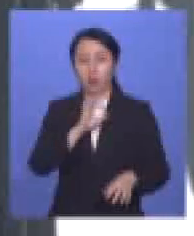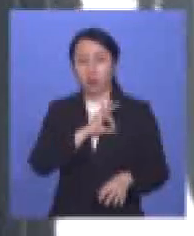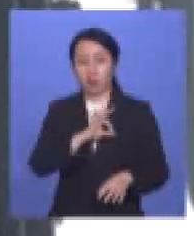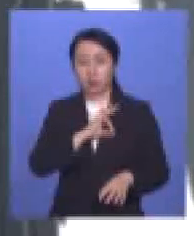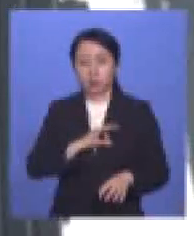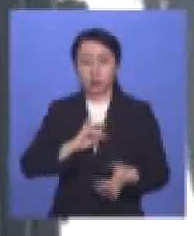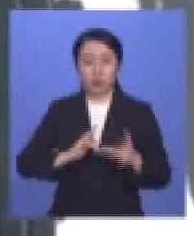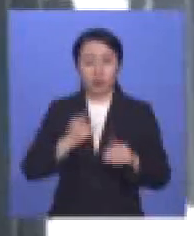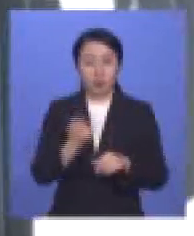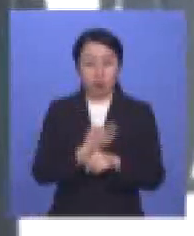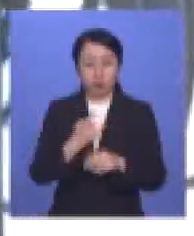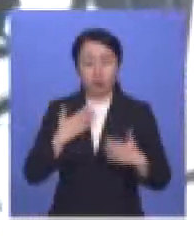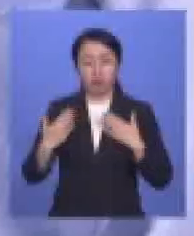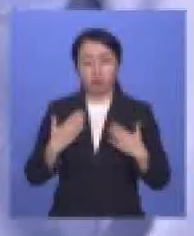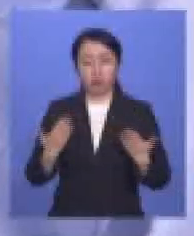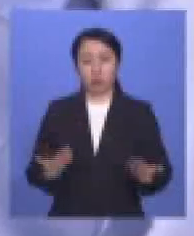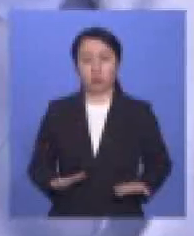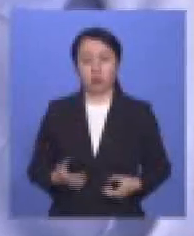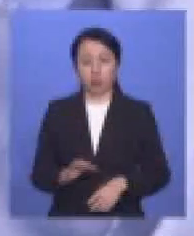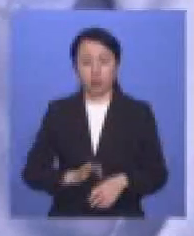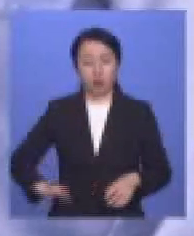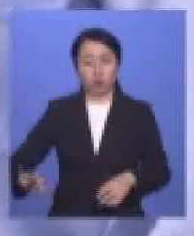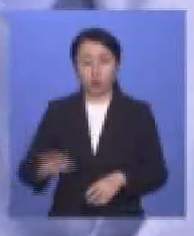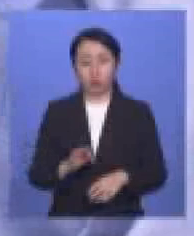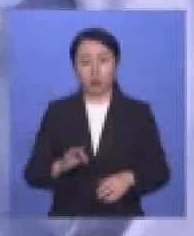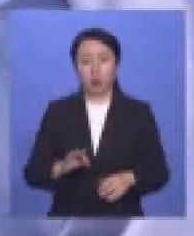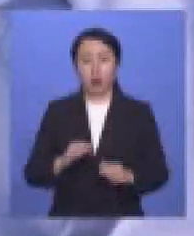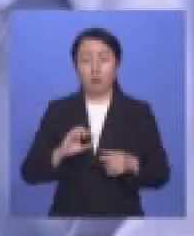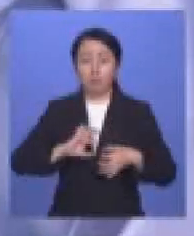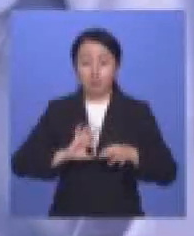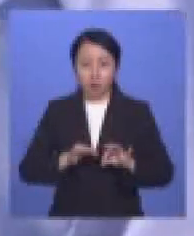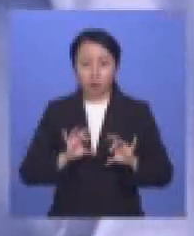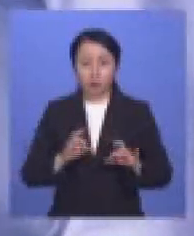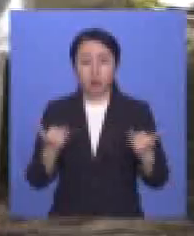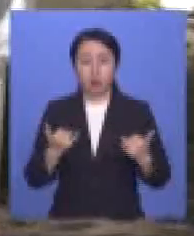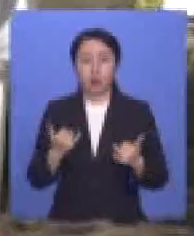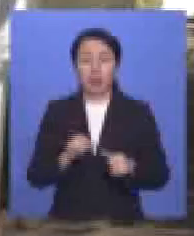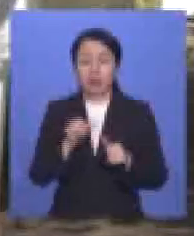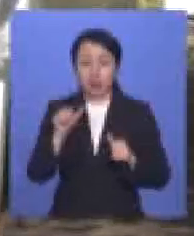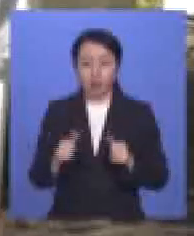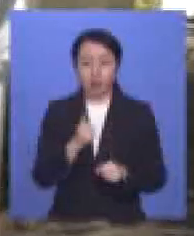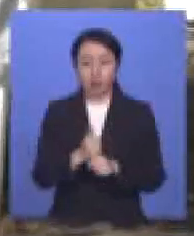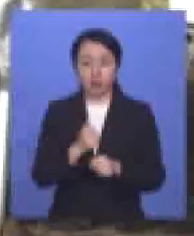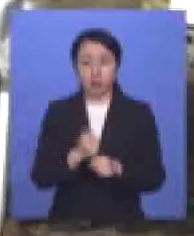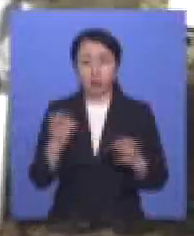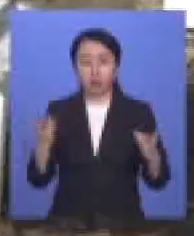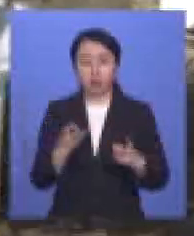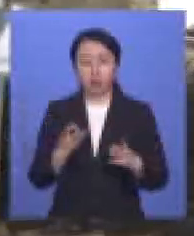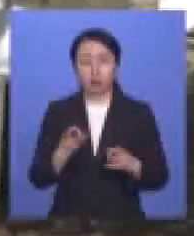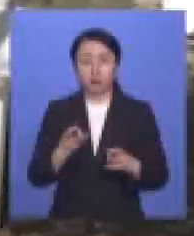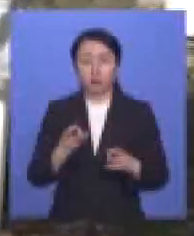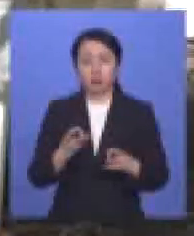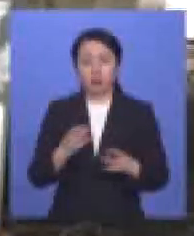сетевыми аферистами в отношении жителей области. Оперативники пошагово рассказывают гражданам о том, как именно действовать при вынужденном контакте